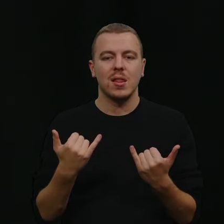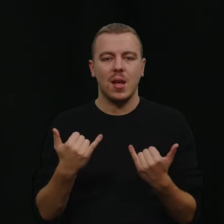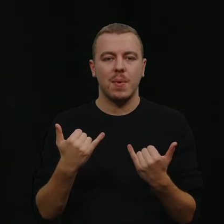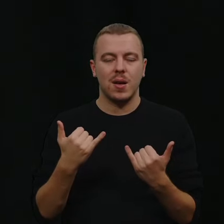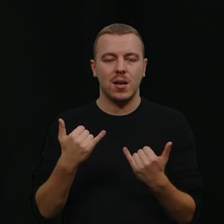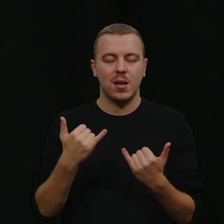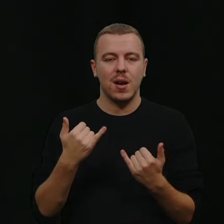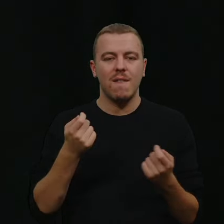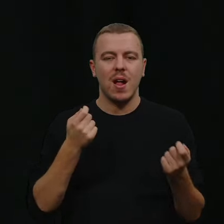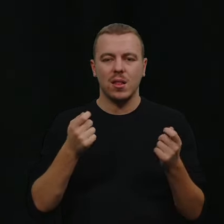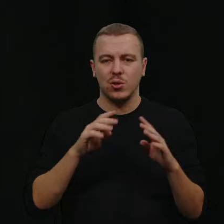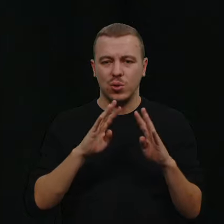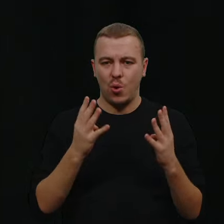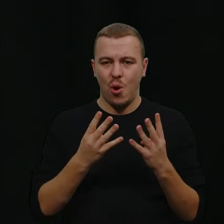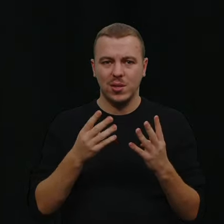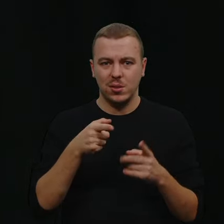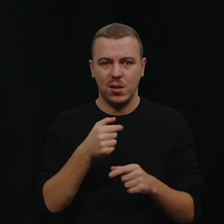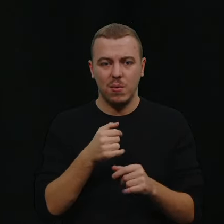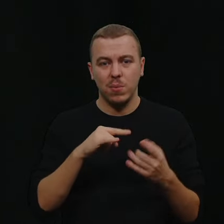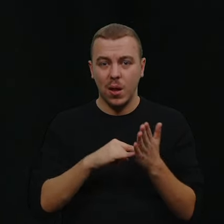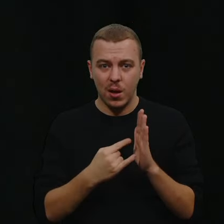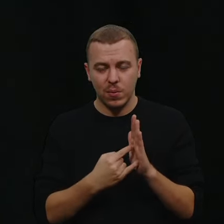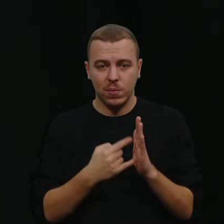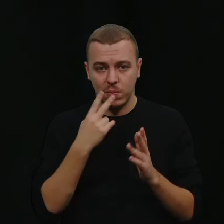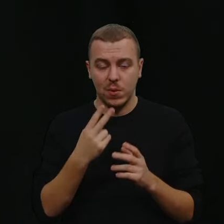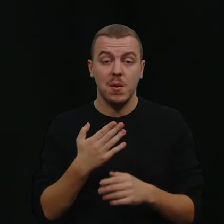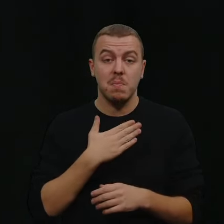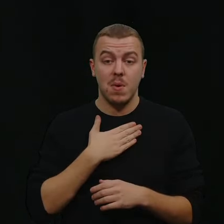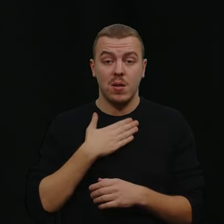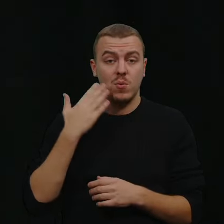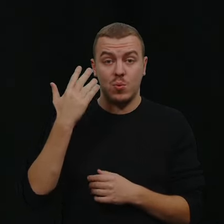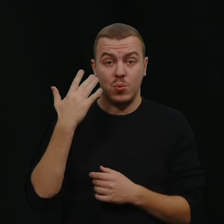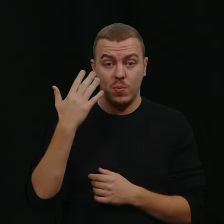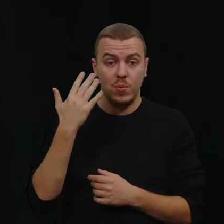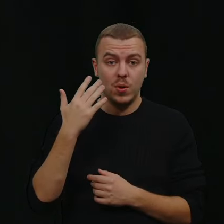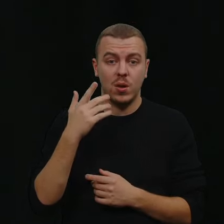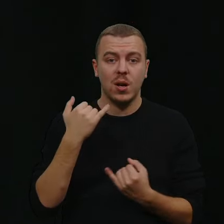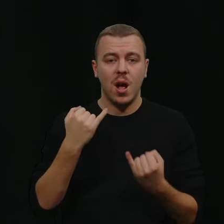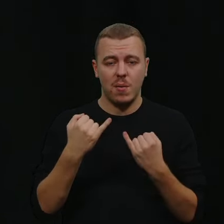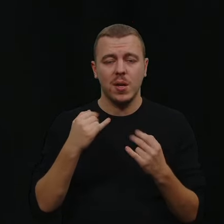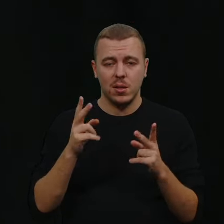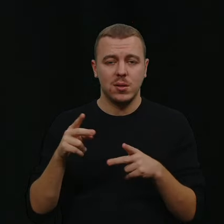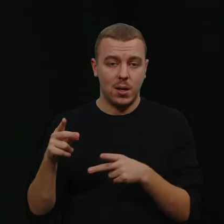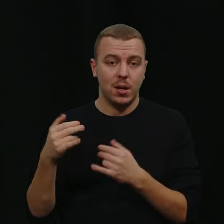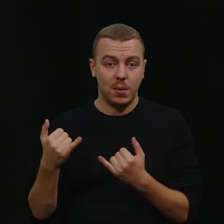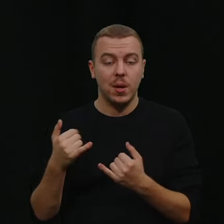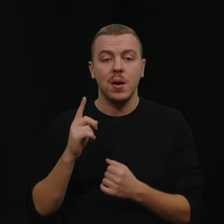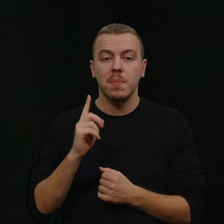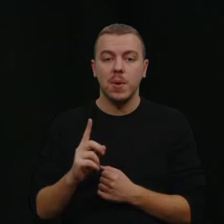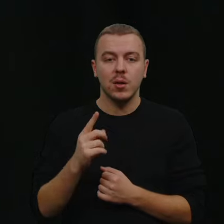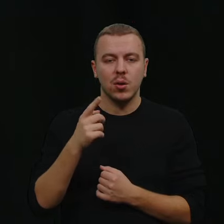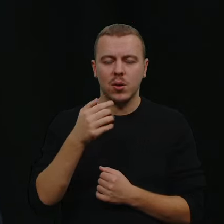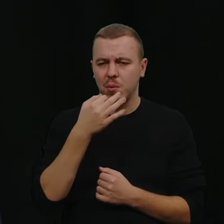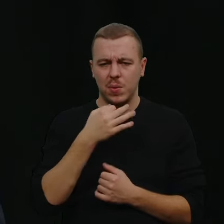sudaromą valdančią daugumą, tai pasakyčiau, kad mano nuomonė kalbėtis reikia, bet kol kas